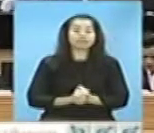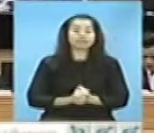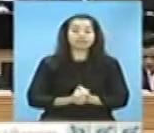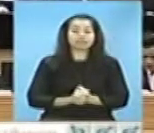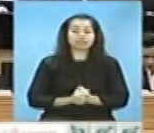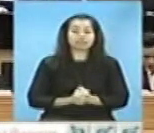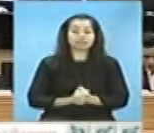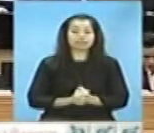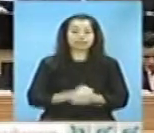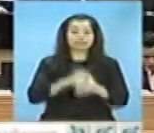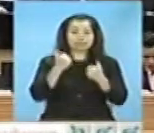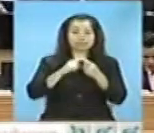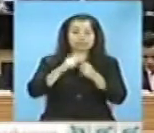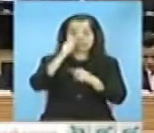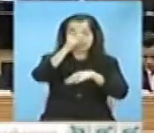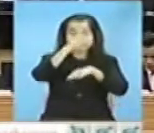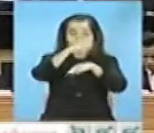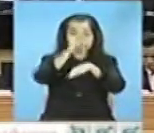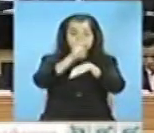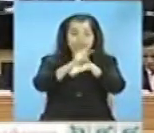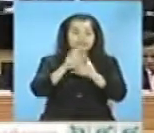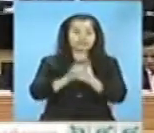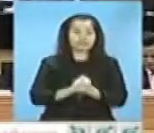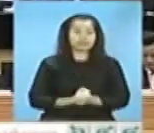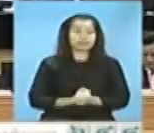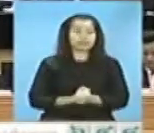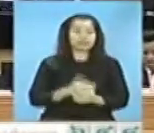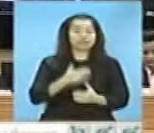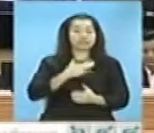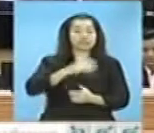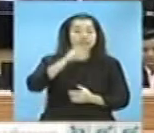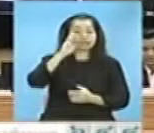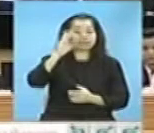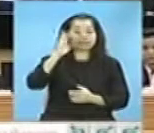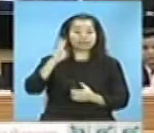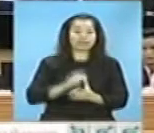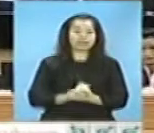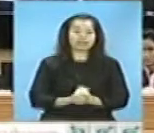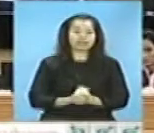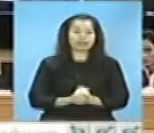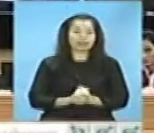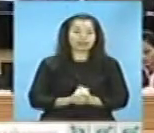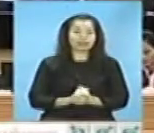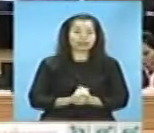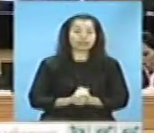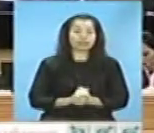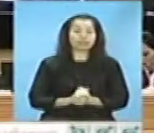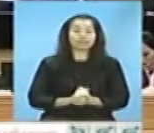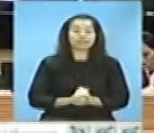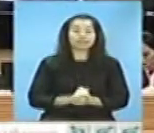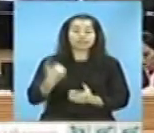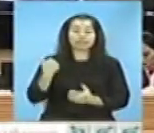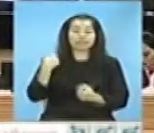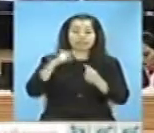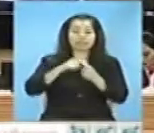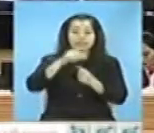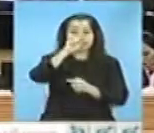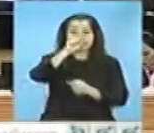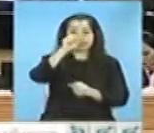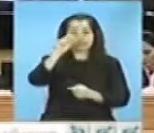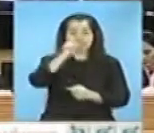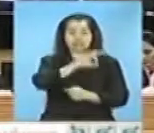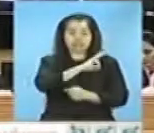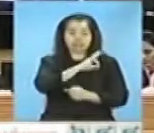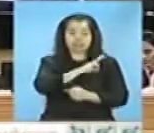กับเรียนท่านประธานรัฐสภาที่เคารพกับผมพลอากาศเอกวีรวิทย์คงศักดิ์สมาชิกวุฒิสภาในฐานะสมาชิกรัฐสภ